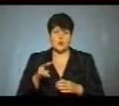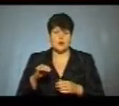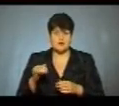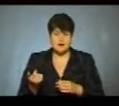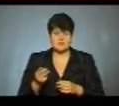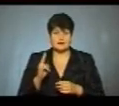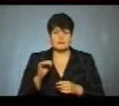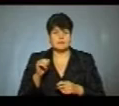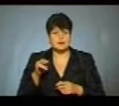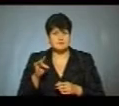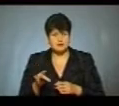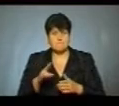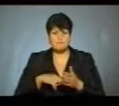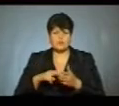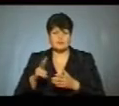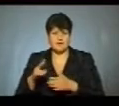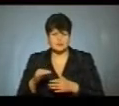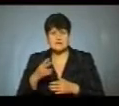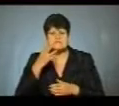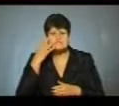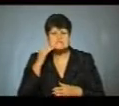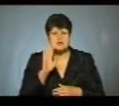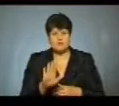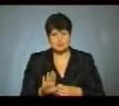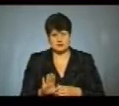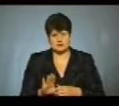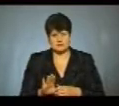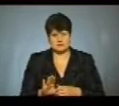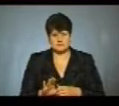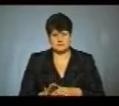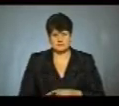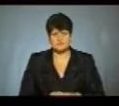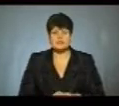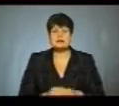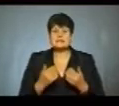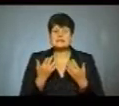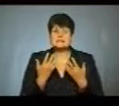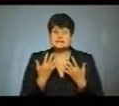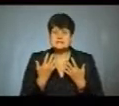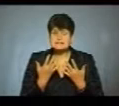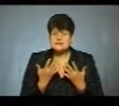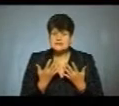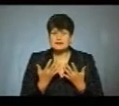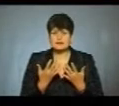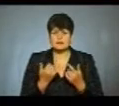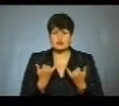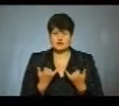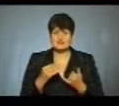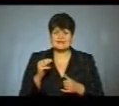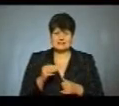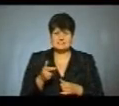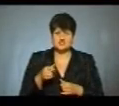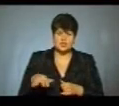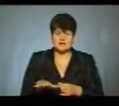офшорній зоні. Податки? Забудьте про таке слово. Власне, скільки сьогодні тисяч гектарів